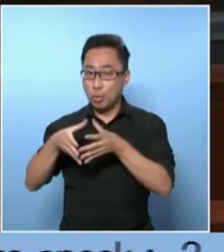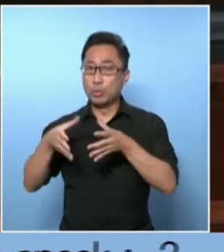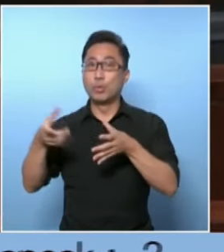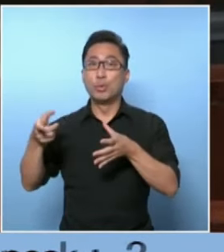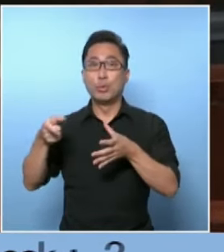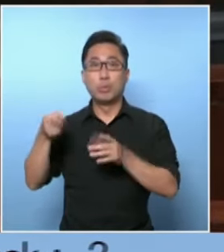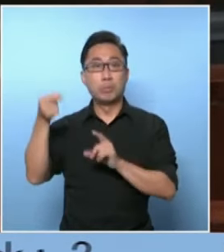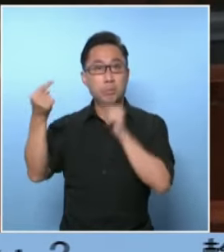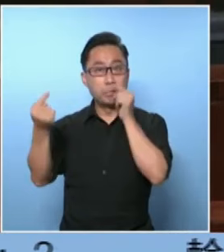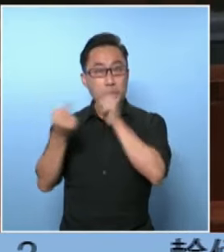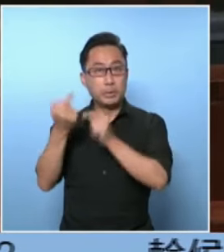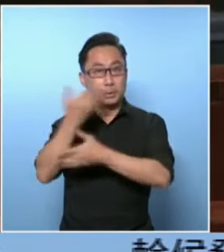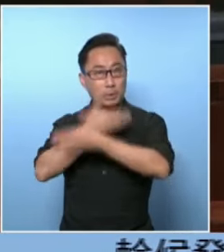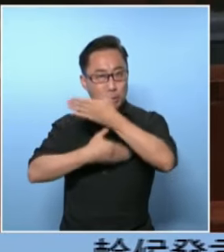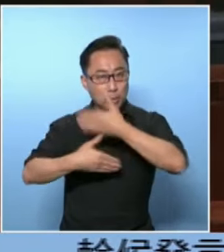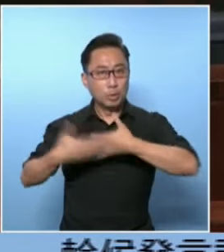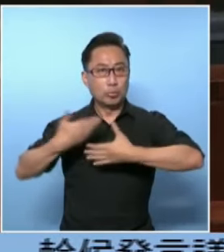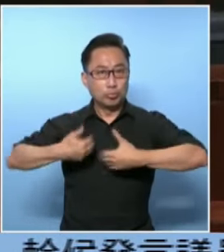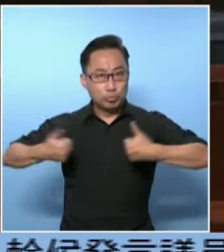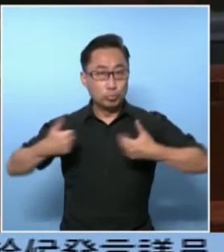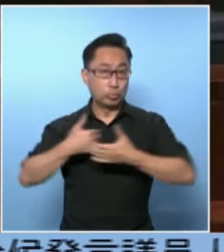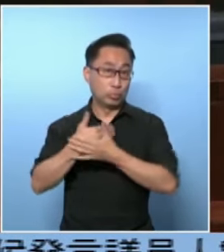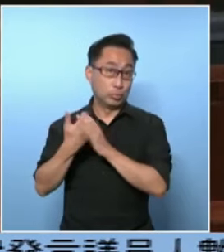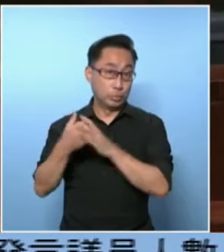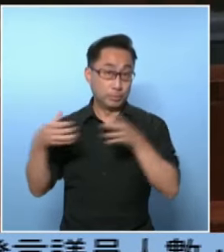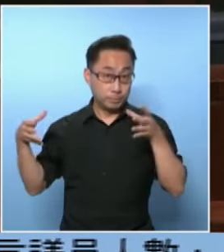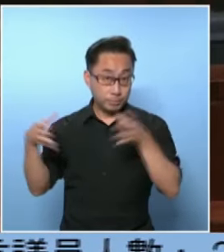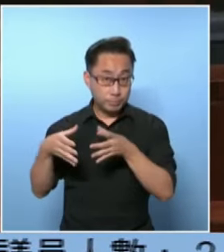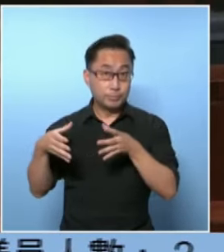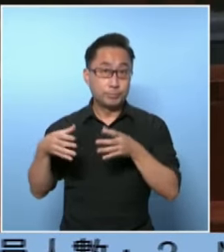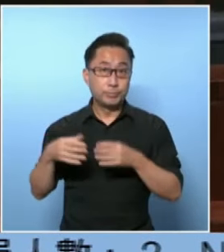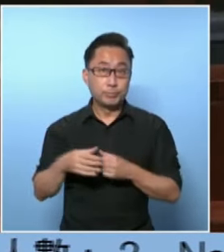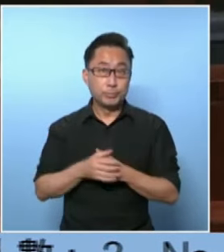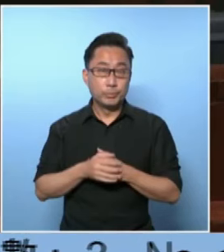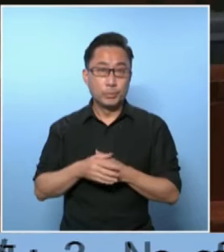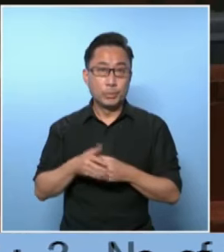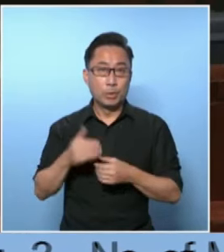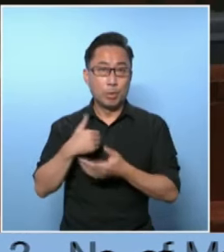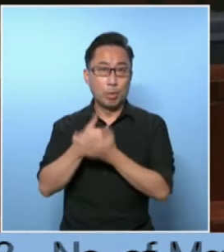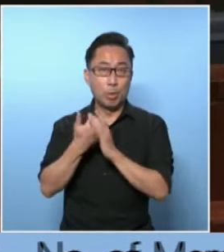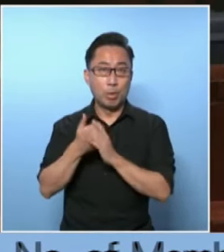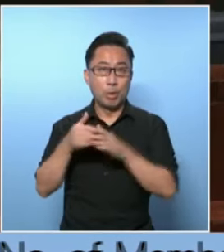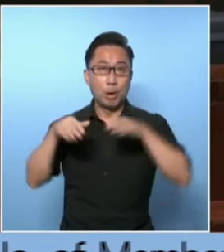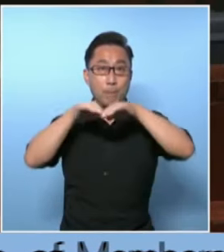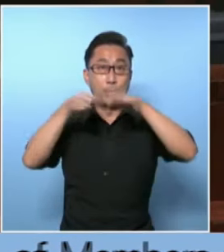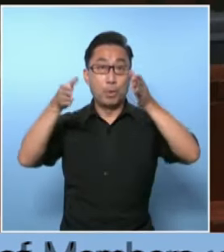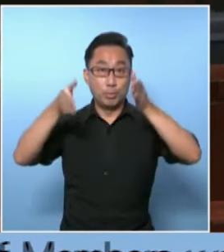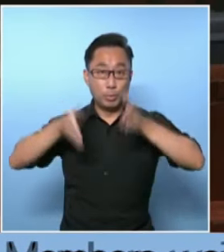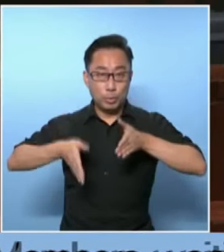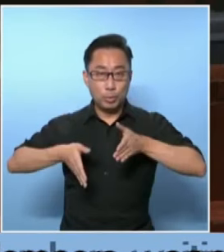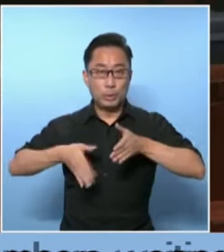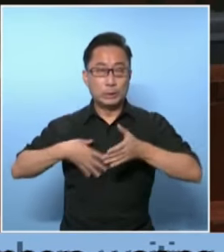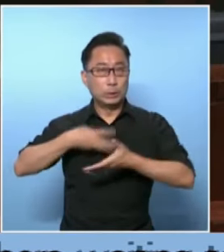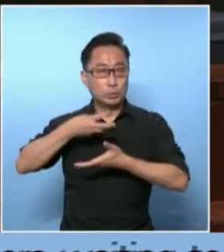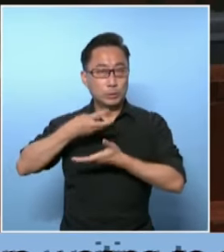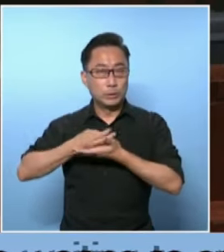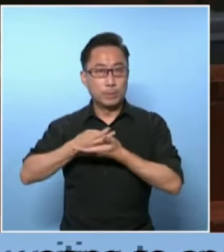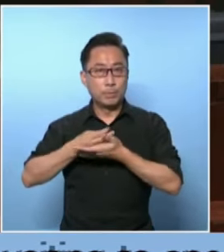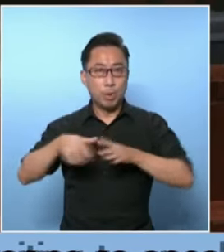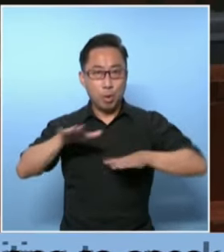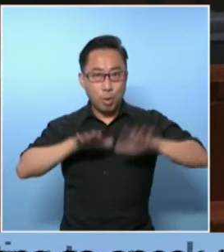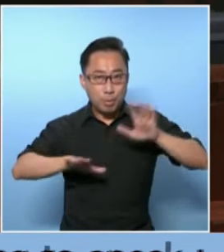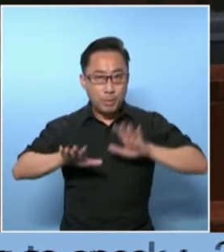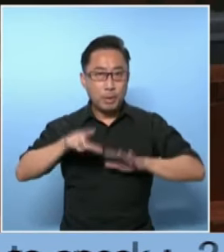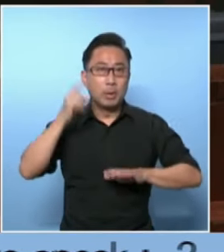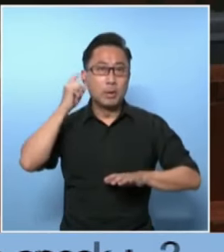呢是會就是審慎去處理任何這些呢會帶